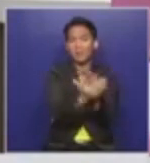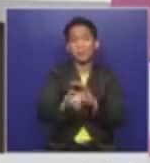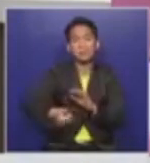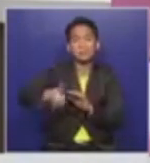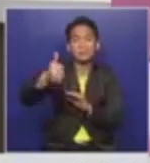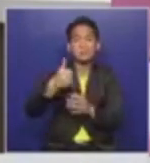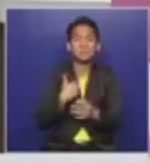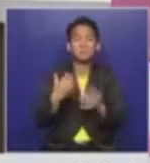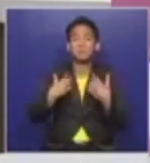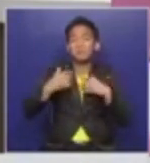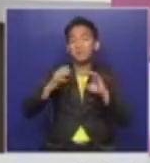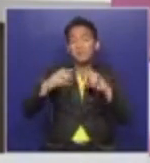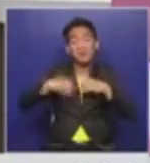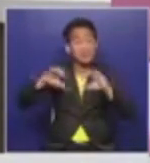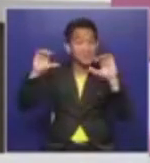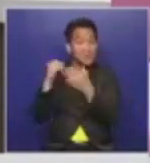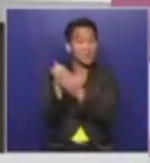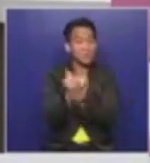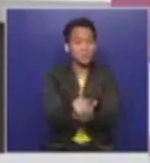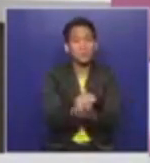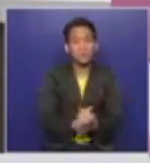นายจะเป็นได้ครับว่าตรงนี้เนี่ยน่าจะมีการบูรณาการร่วมกันทำให้ค่อนข้างได้อย่างง่ายขึ้นปรับปรุงและก็มีเปิดช่องให้หน่วยราชการทำงานได้ไม่ต้องถึง15คนได้ไหมเกิดหมู่บ้านนั้นมาดูกันแล้วเกิดมีสถิติคนตามกันไม่ได้ทำยังไงสิบปีหลังๆนี่คือข้อซึ่งเป็นความห่วงใหญ่แต่ครับนอกจากนั้นก็คือเรื่องที่ผมจะนำเรียนว่า